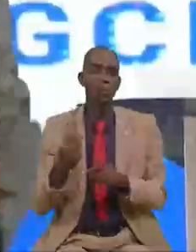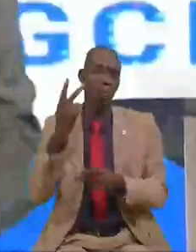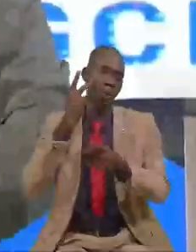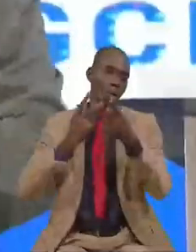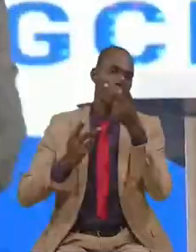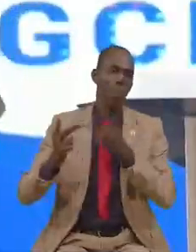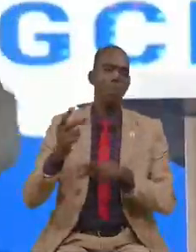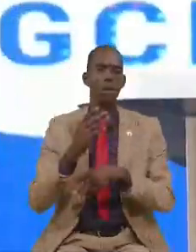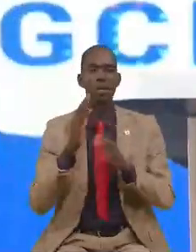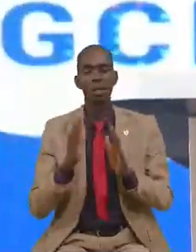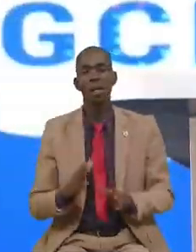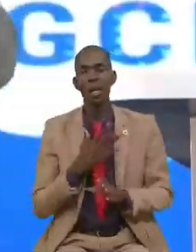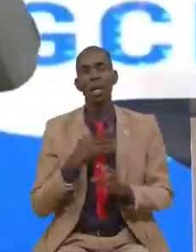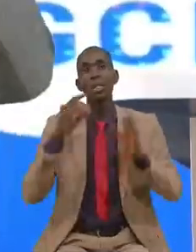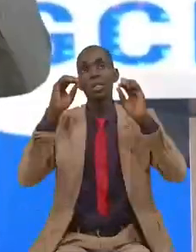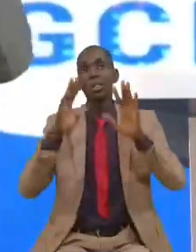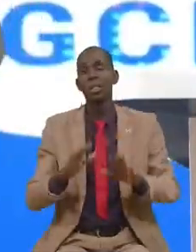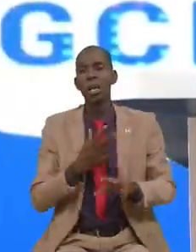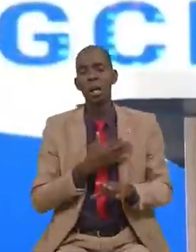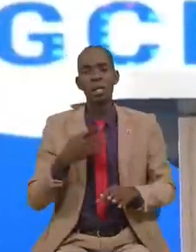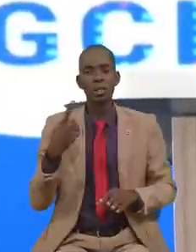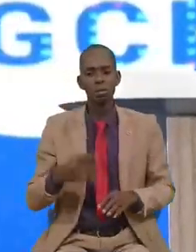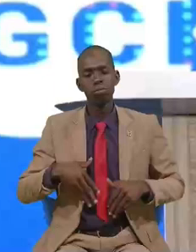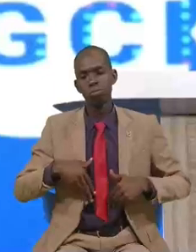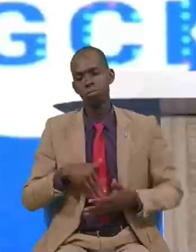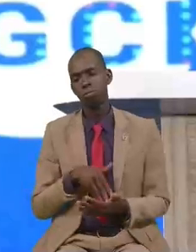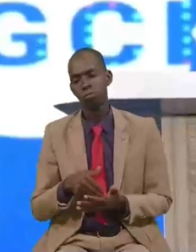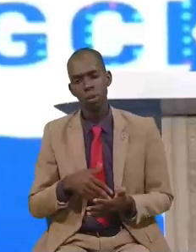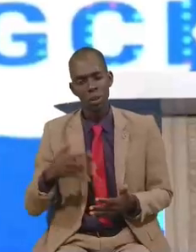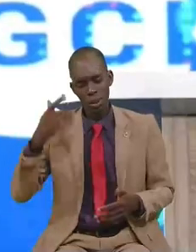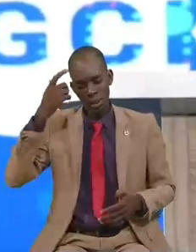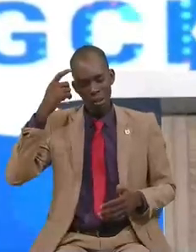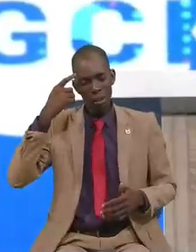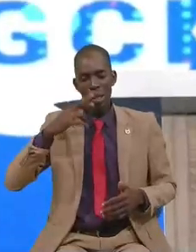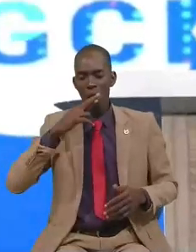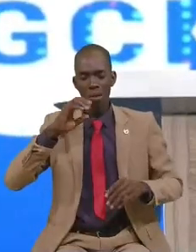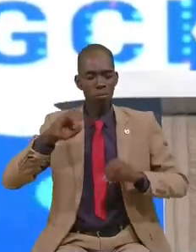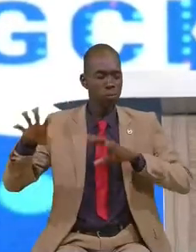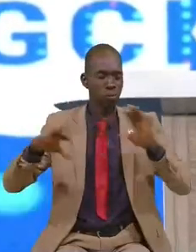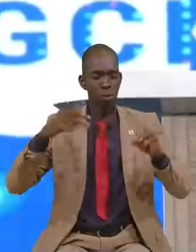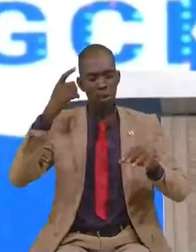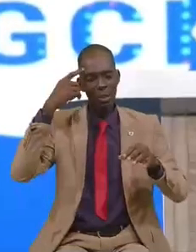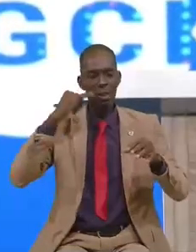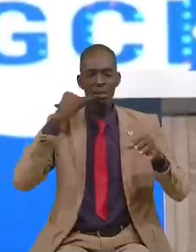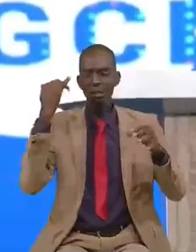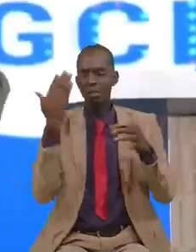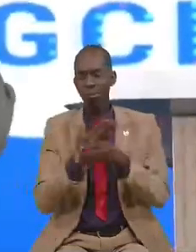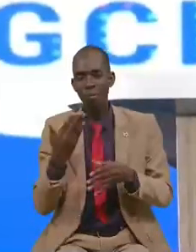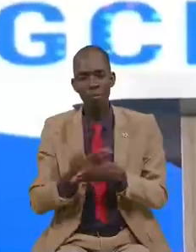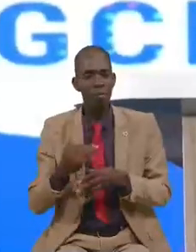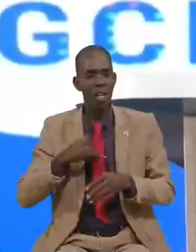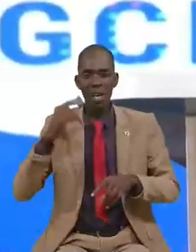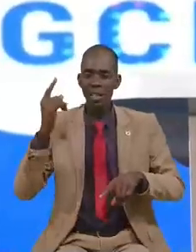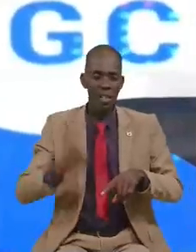prédicateur, et l'épuisement. Oh, mes pensées sont dispersées, mon esprit est dispersé, je n'arrive